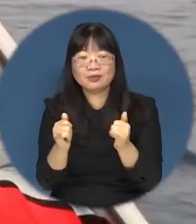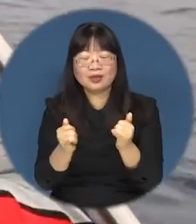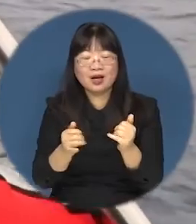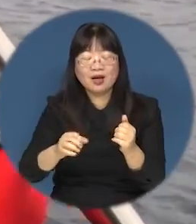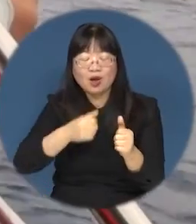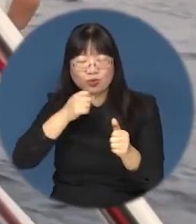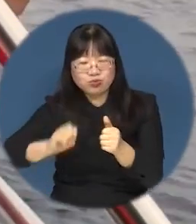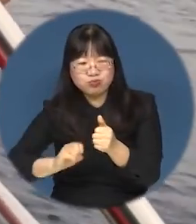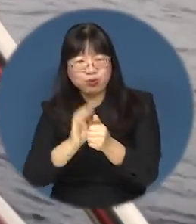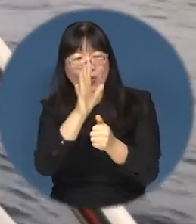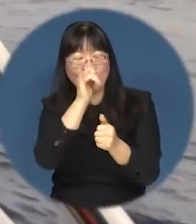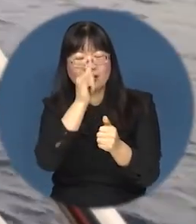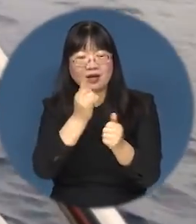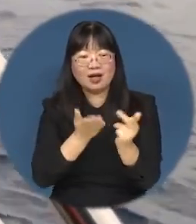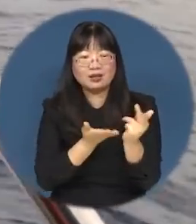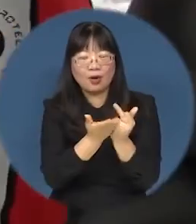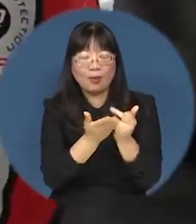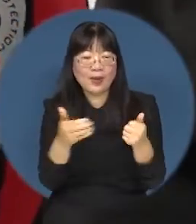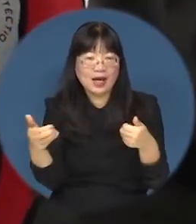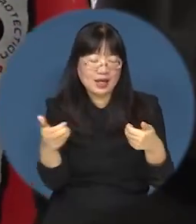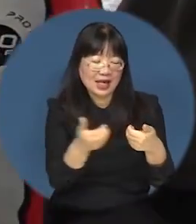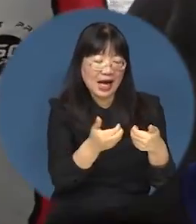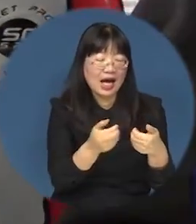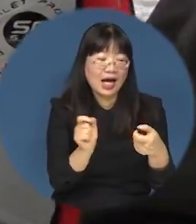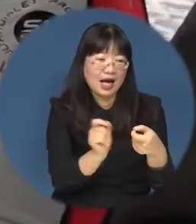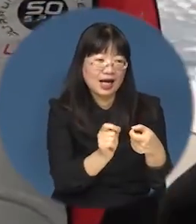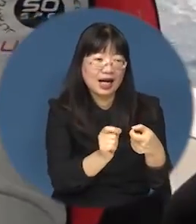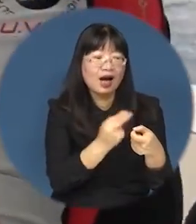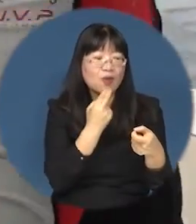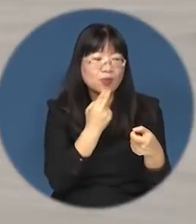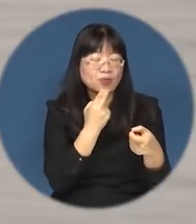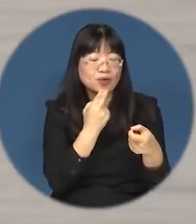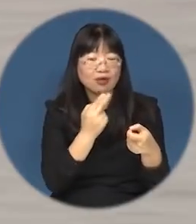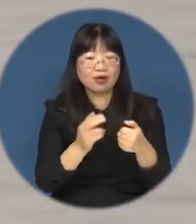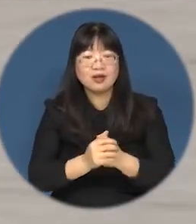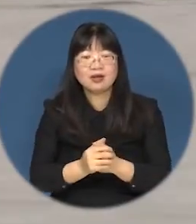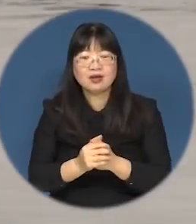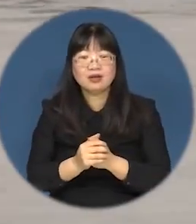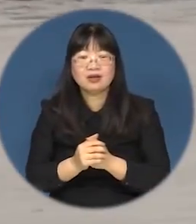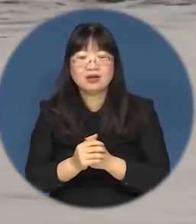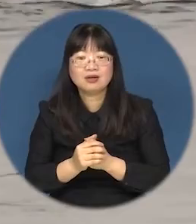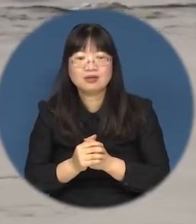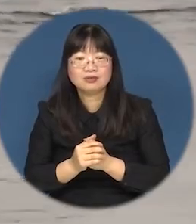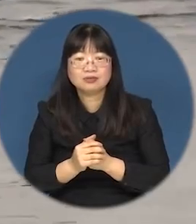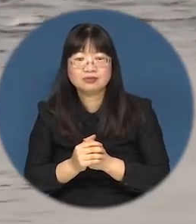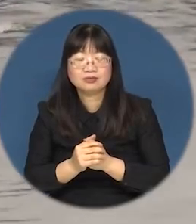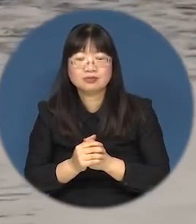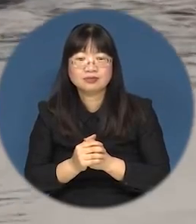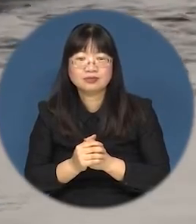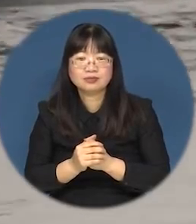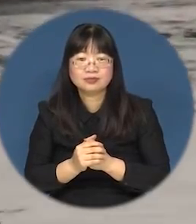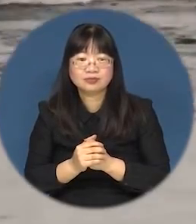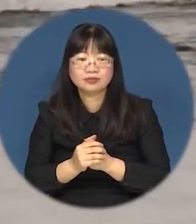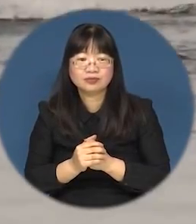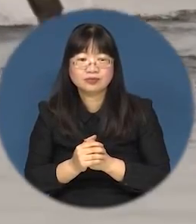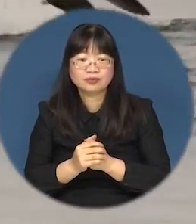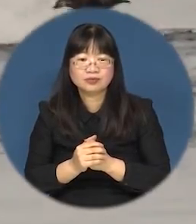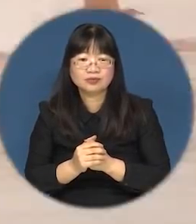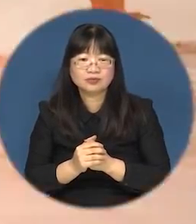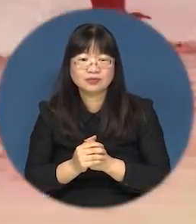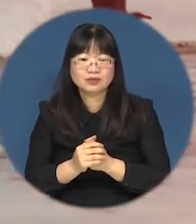붙질 않습니다. 이게 파도에 밀려 붙으니까. 근데 그렇게 되면 이제 들어가질 않죠, 저희가. 이게 보고 있죠.